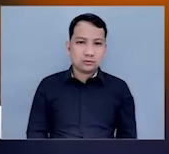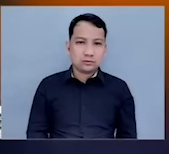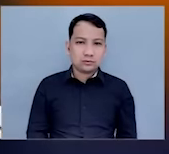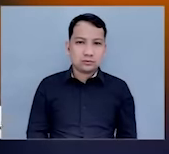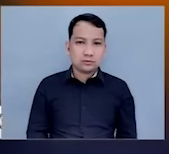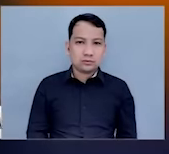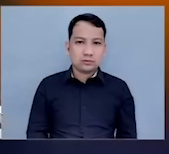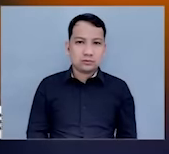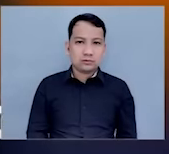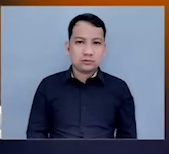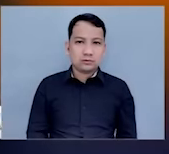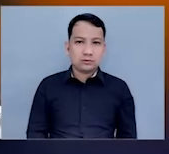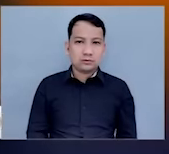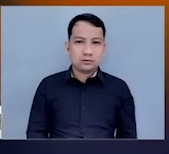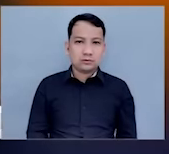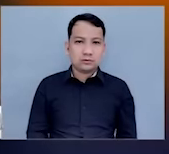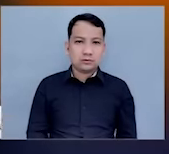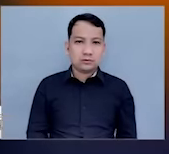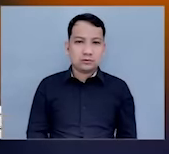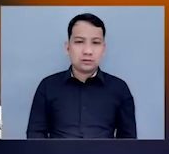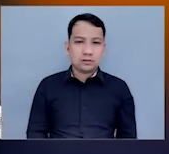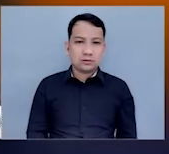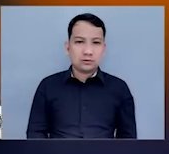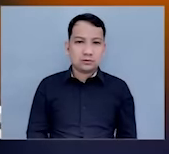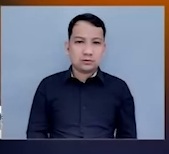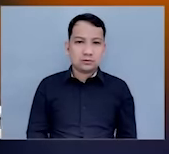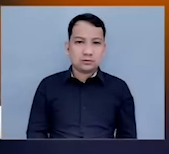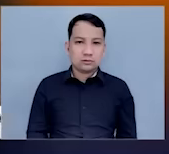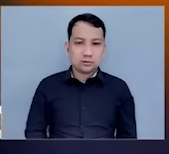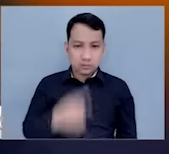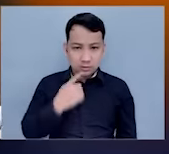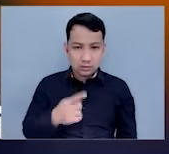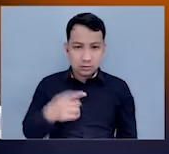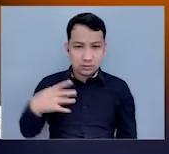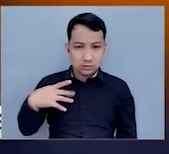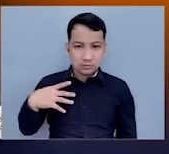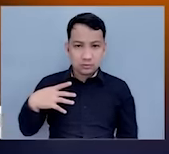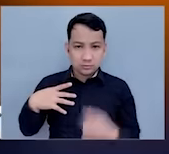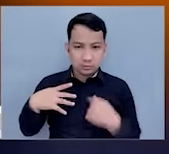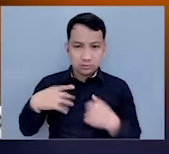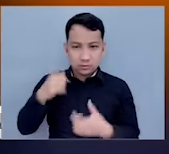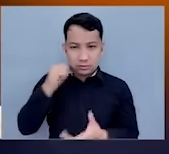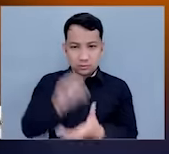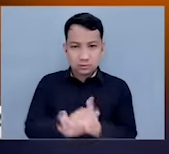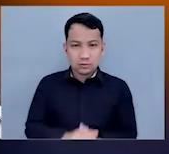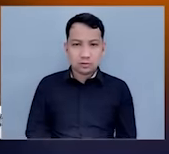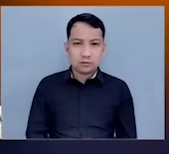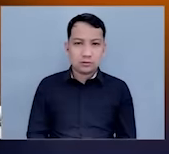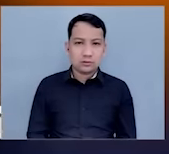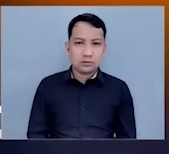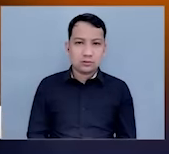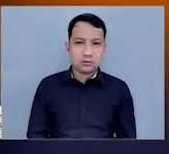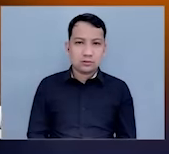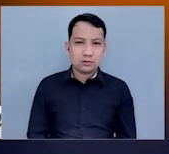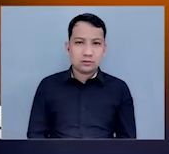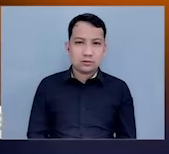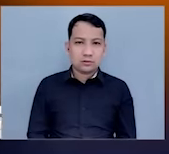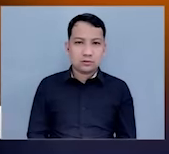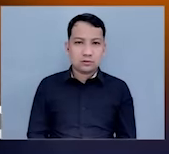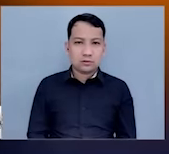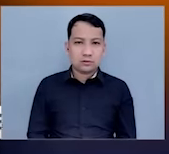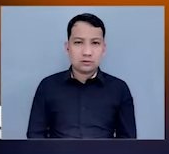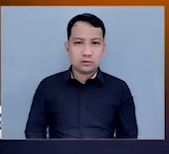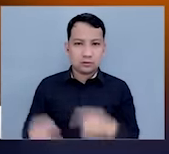bakit niya ako ginanon? Wait, talong ko, hinihintay ko asawa ko. Tapos siya ganoon. Nakisali rin sa bangayan